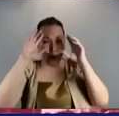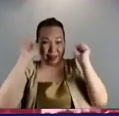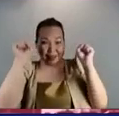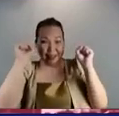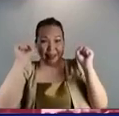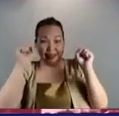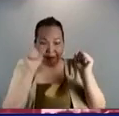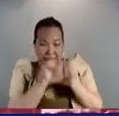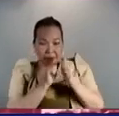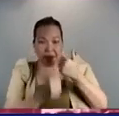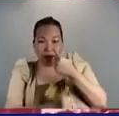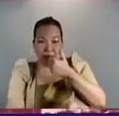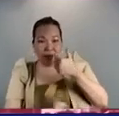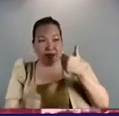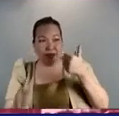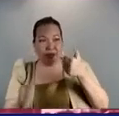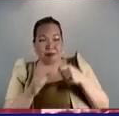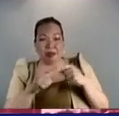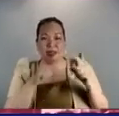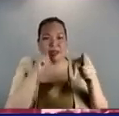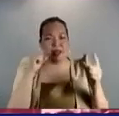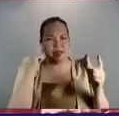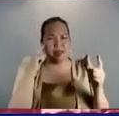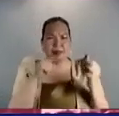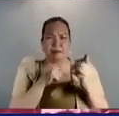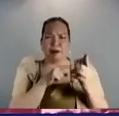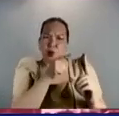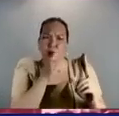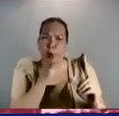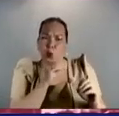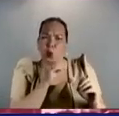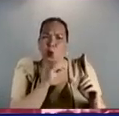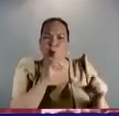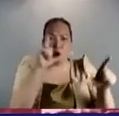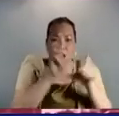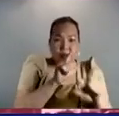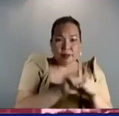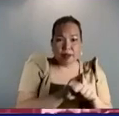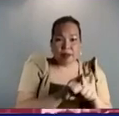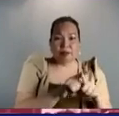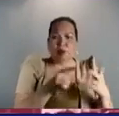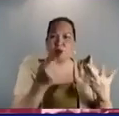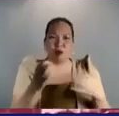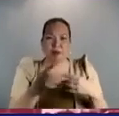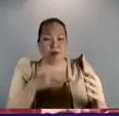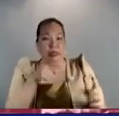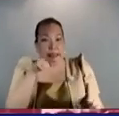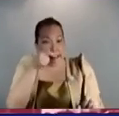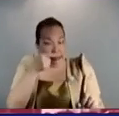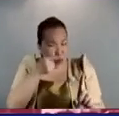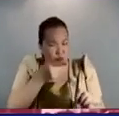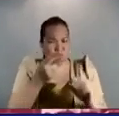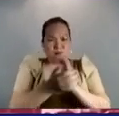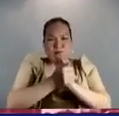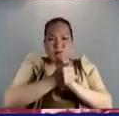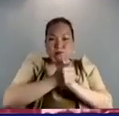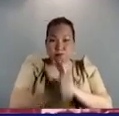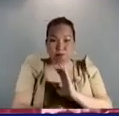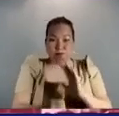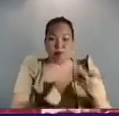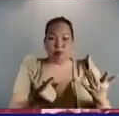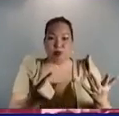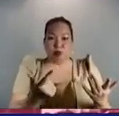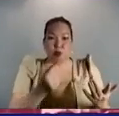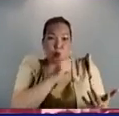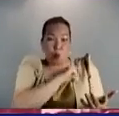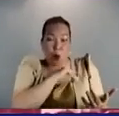man hindi tinitingnan yung iyong political affiliation, basta ikaw ay competent, nararapat ka sa posisyon na yun, iimbitahan